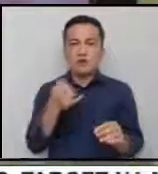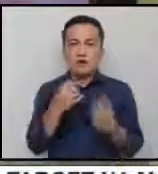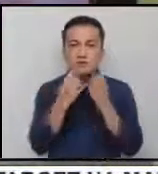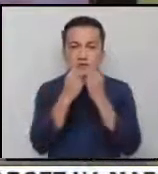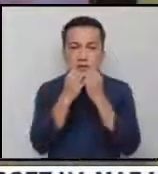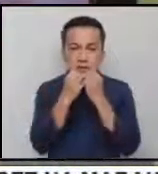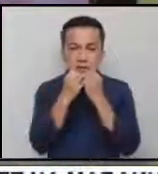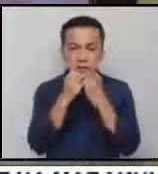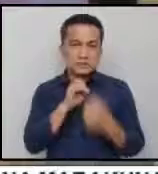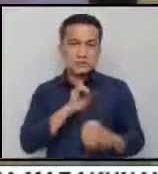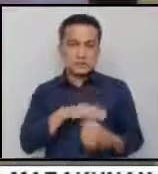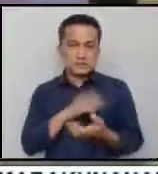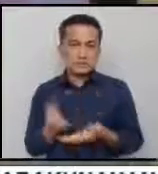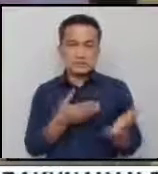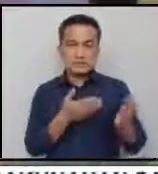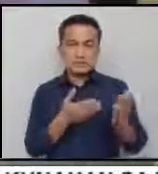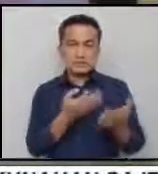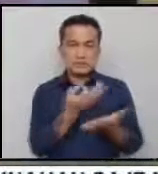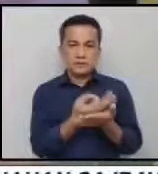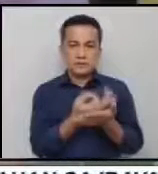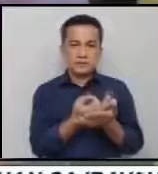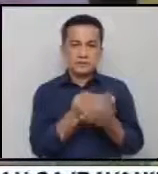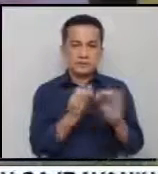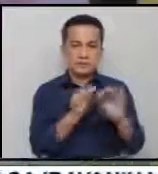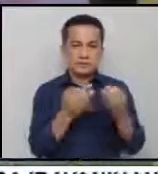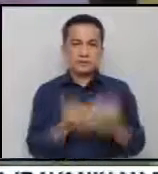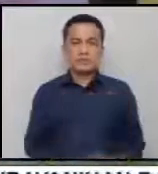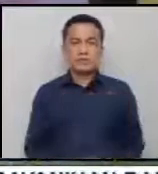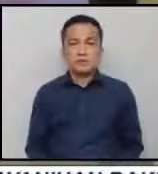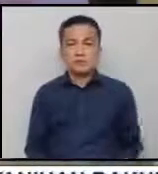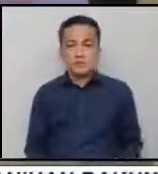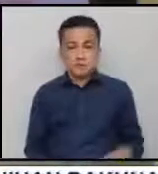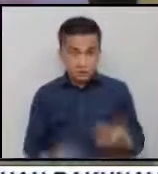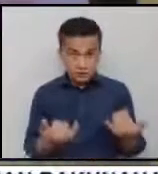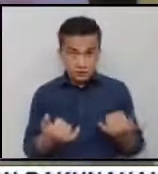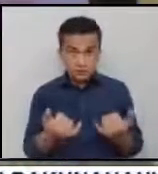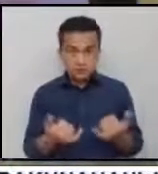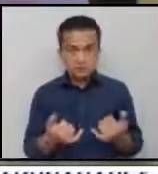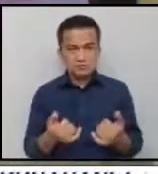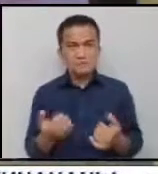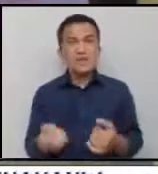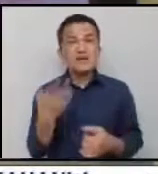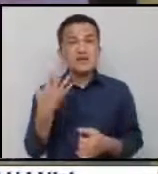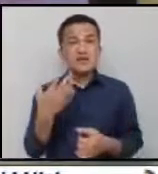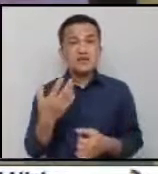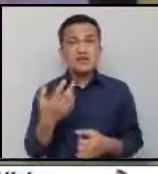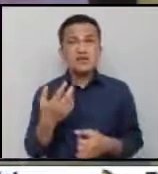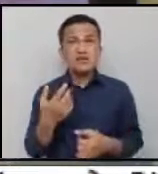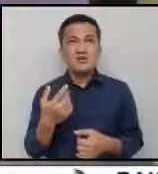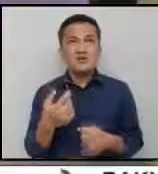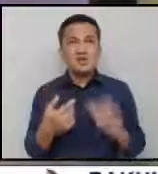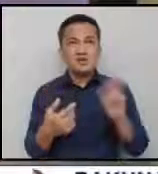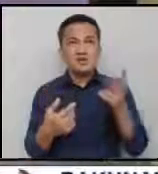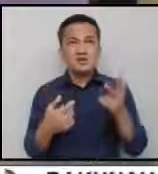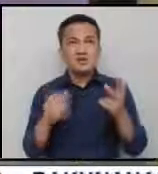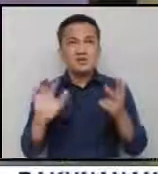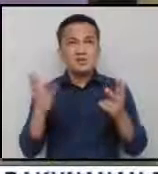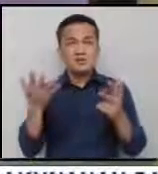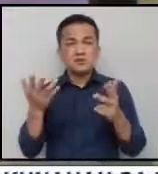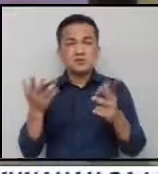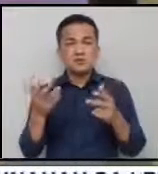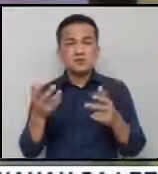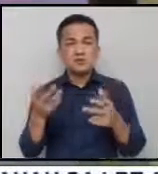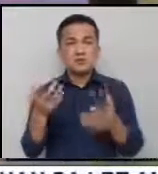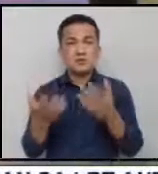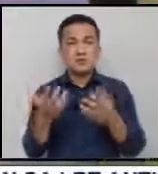maiuuwing kita sa kanilang pamilya. Lalo na ngayon na maglalaro sa higit 3 hanggang 5 piso ang nakaambang na